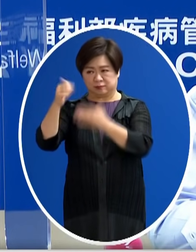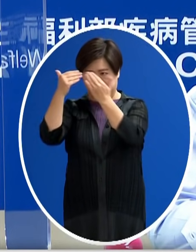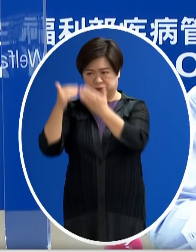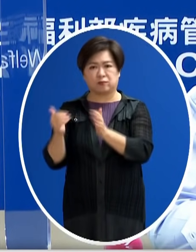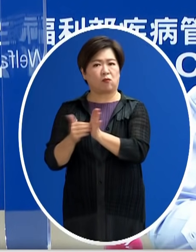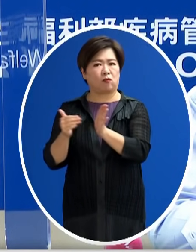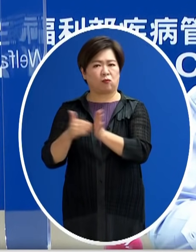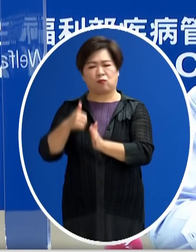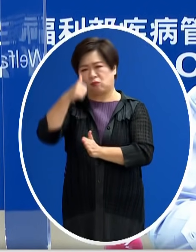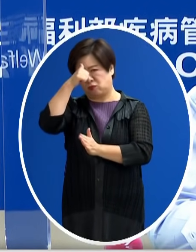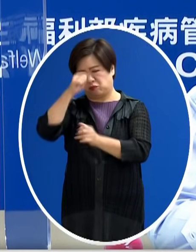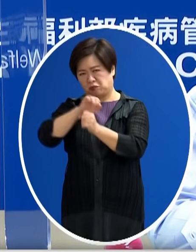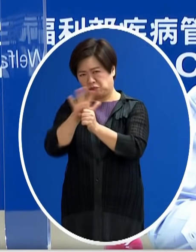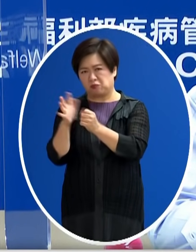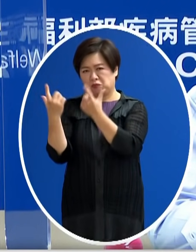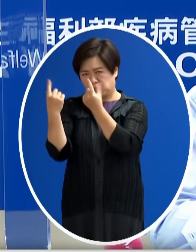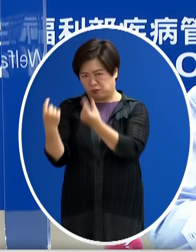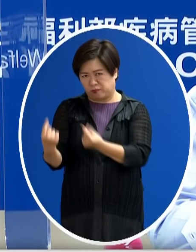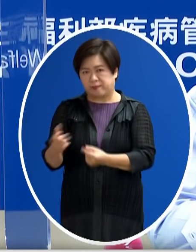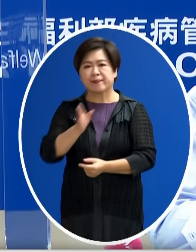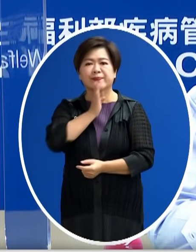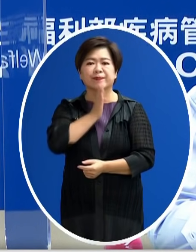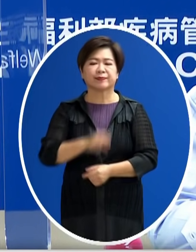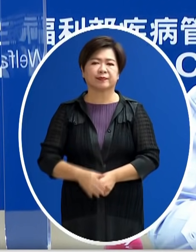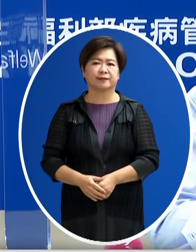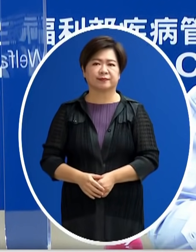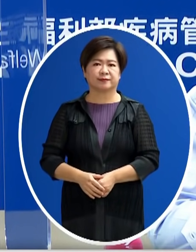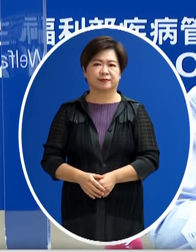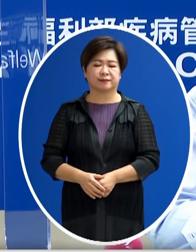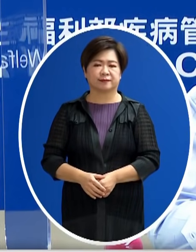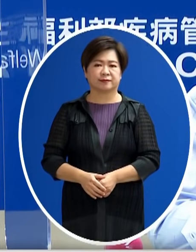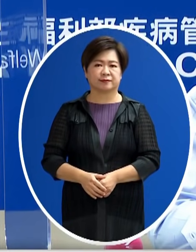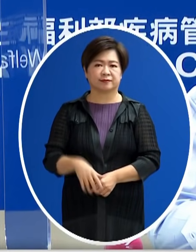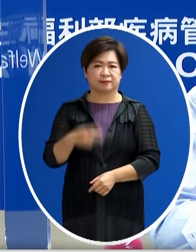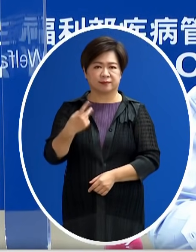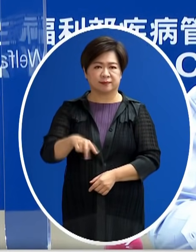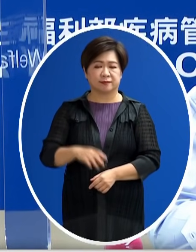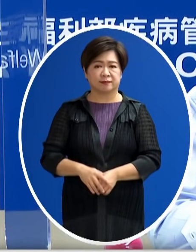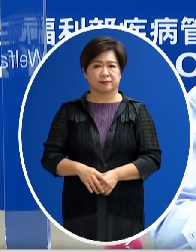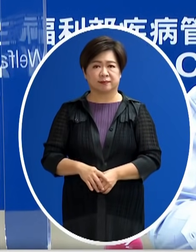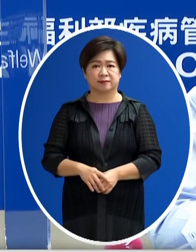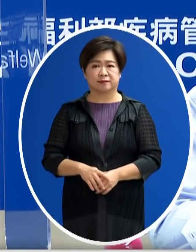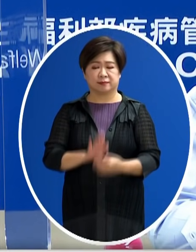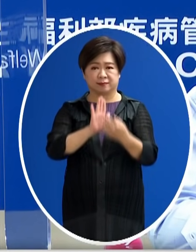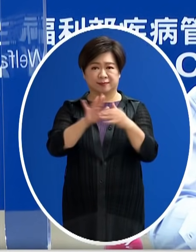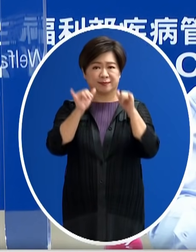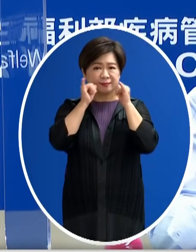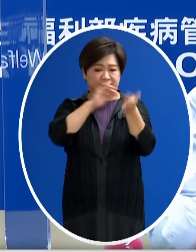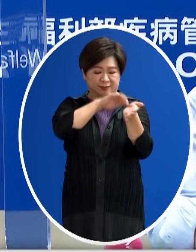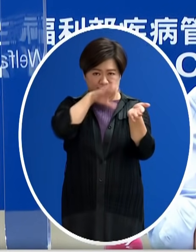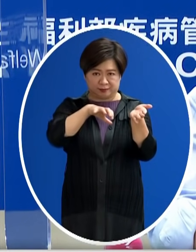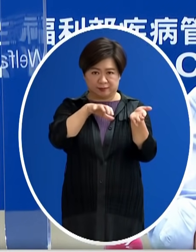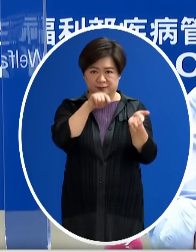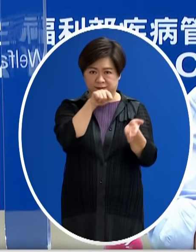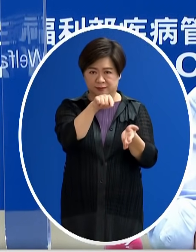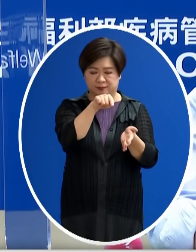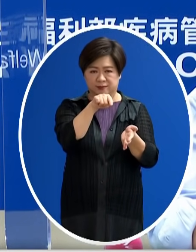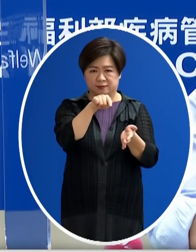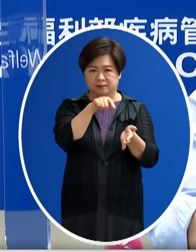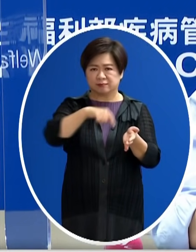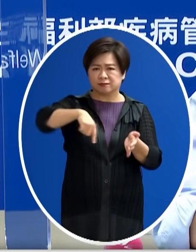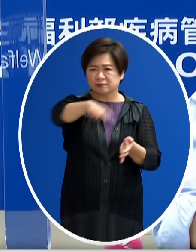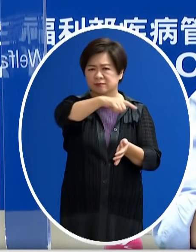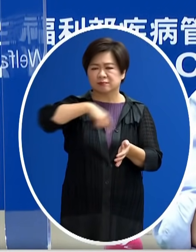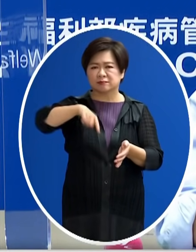哈，那都是 Delta 的病毒哈。那另外在访寮医院这一边哈，相关的哈，他所有